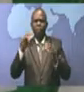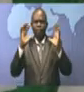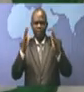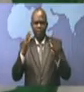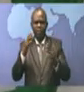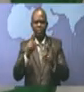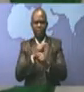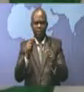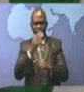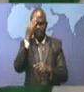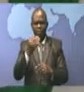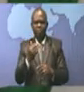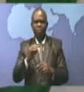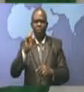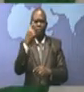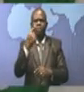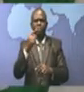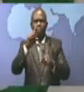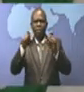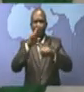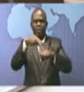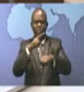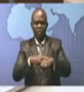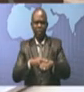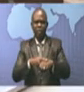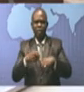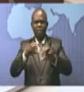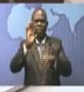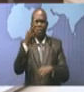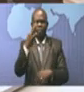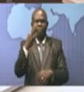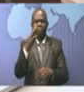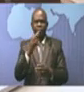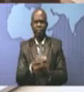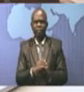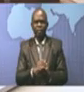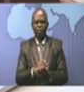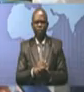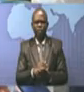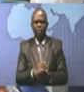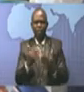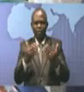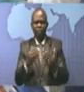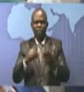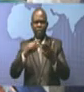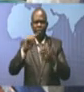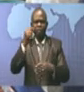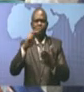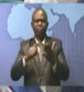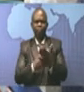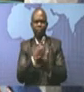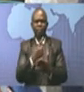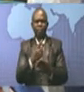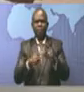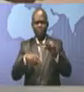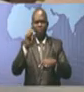l'enseignement post-fondamental. Pour la 9e fois consécutive, la province a été classée première à l'échelle nationale. En une conférence, il a